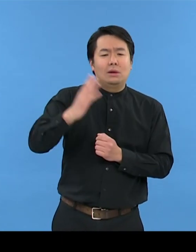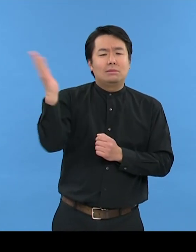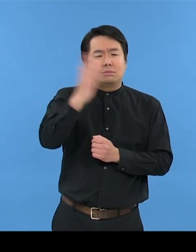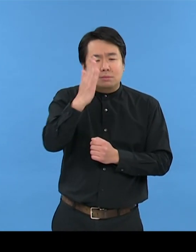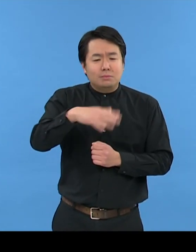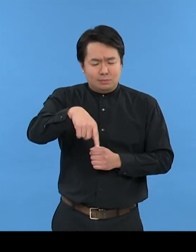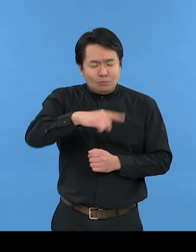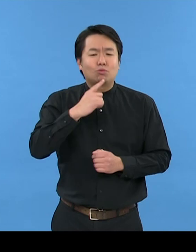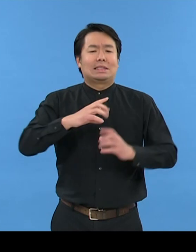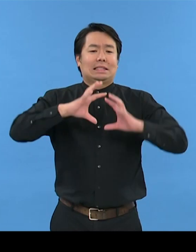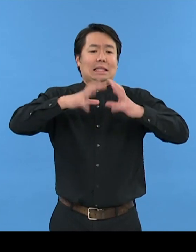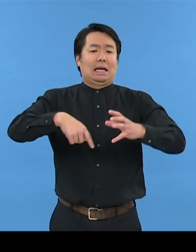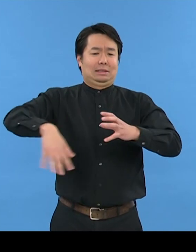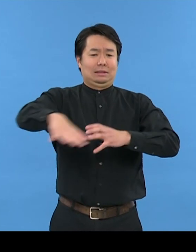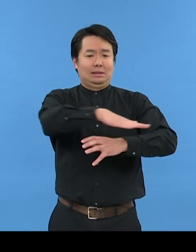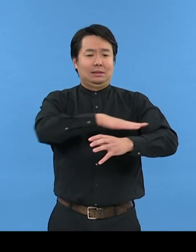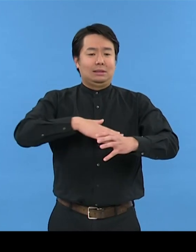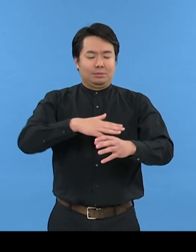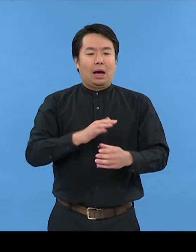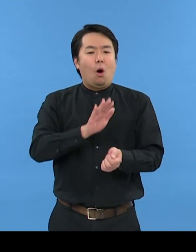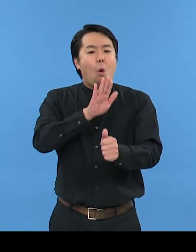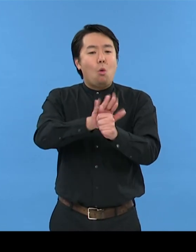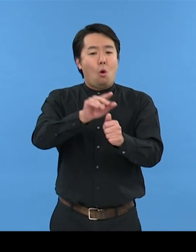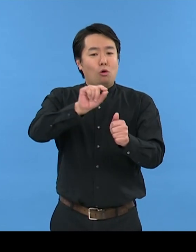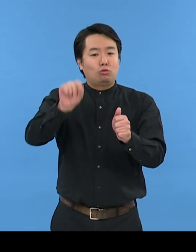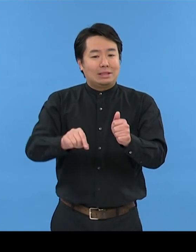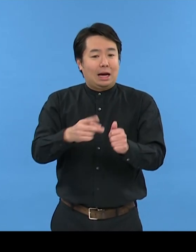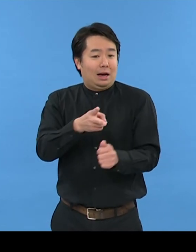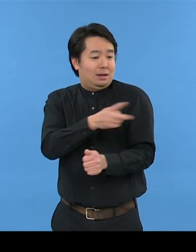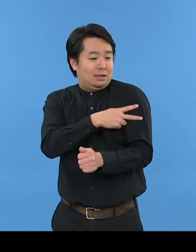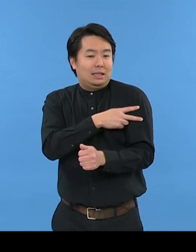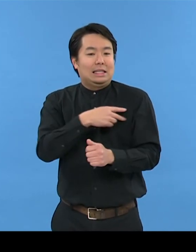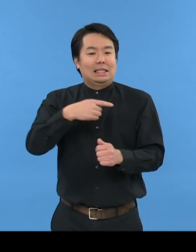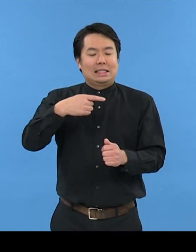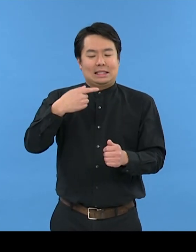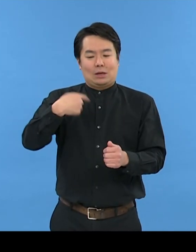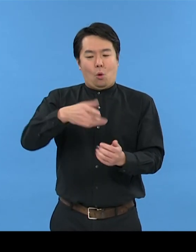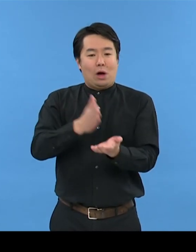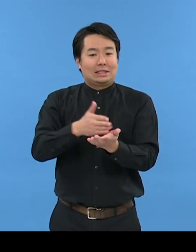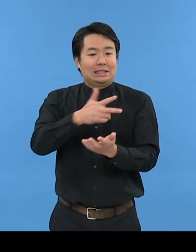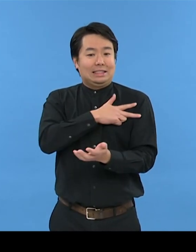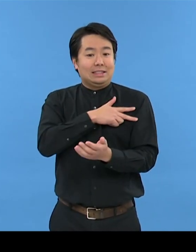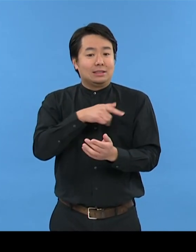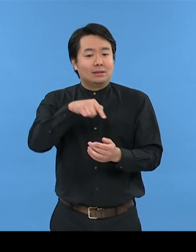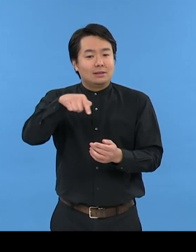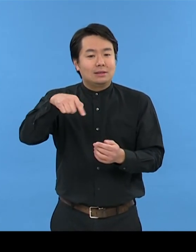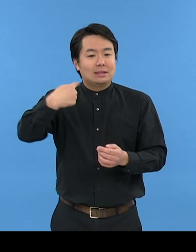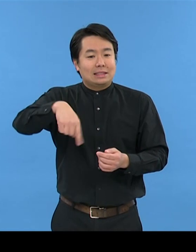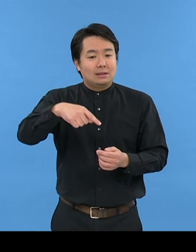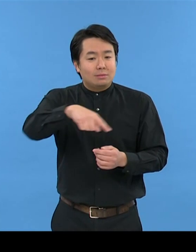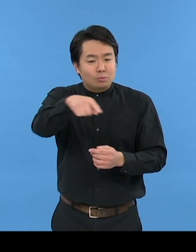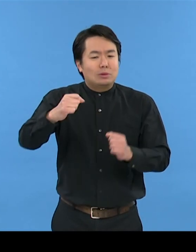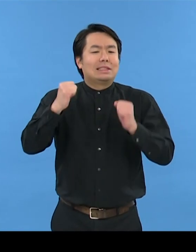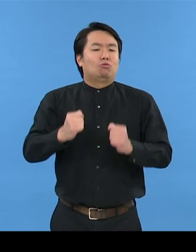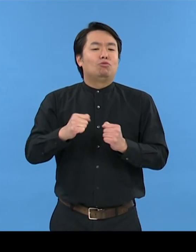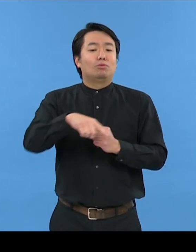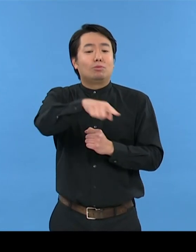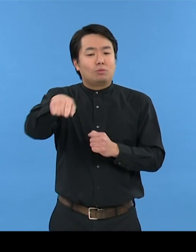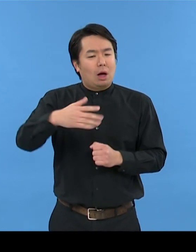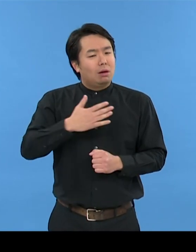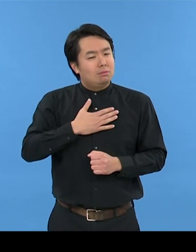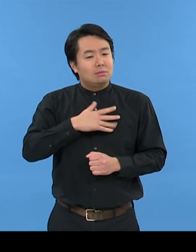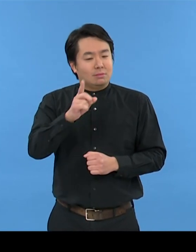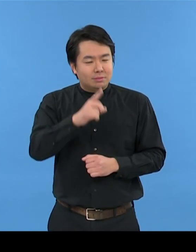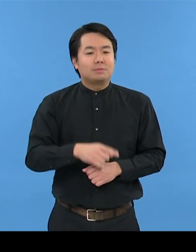でくださいっていう世界なのであと保護士なんかを兼ねてらっしゃる教科書の先生もいるので外の状況ともまた